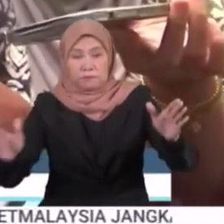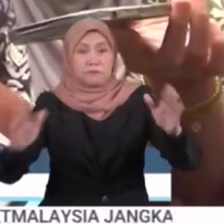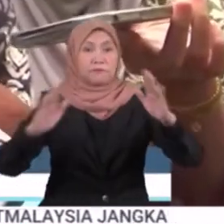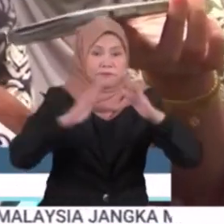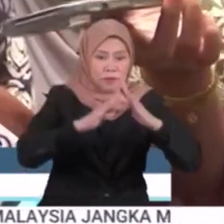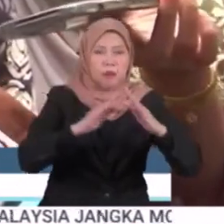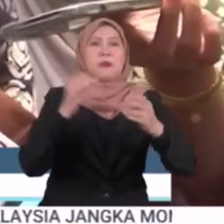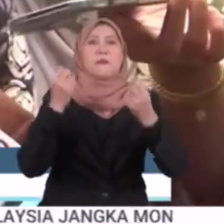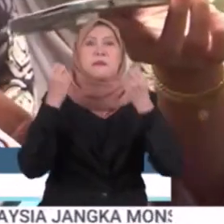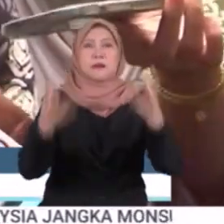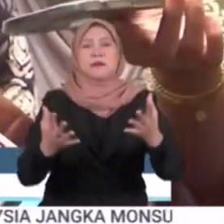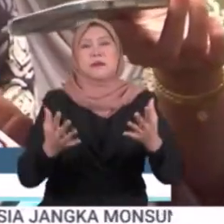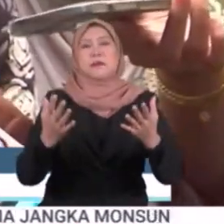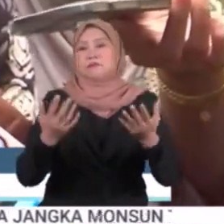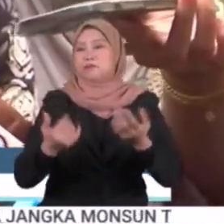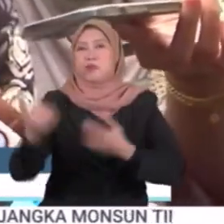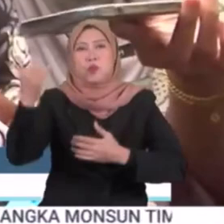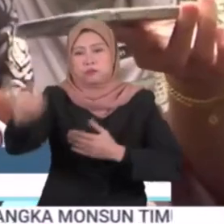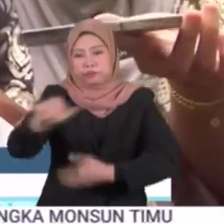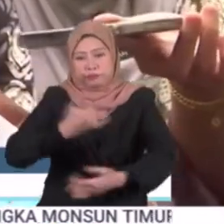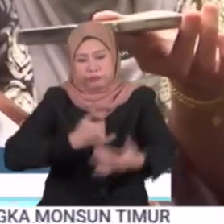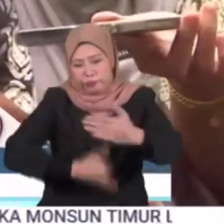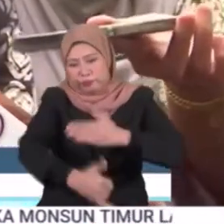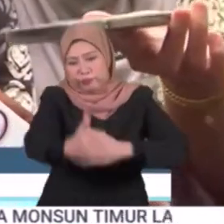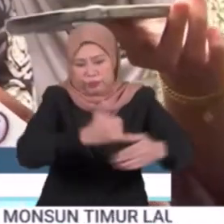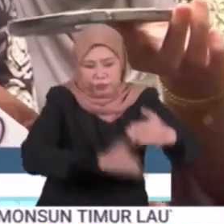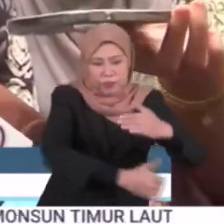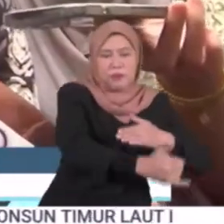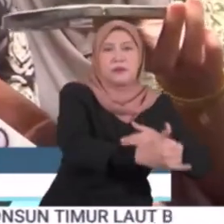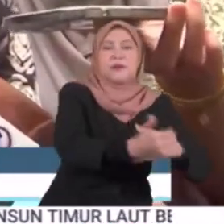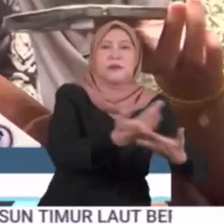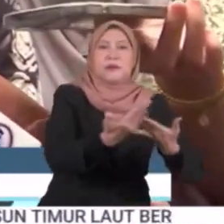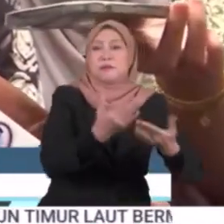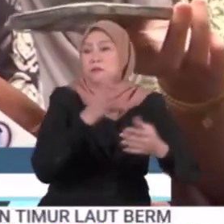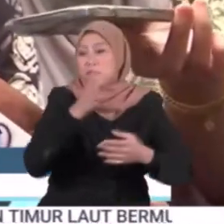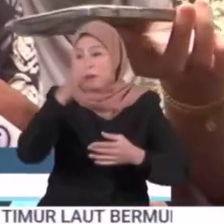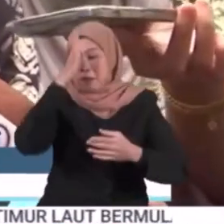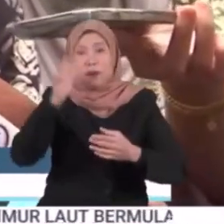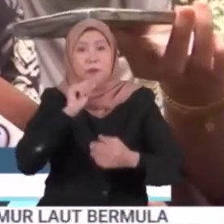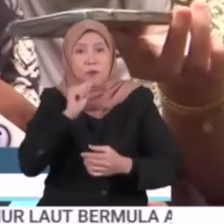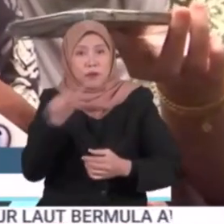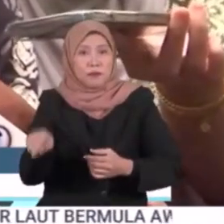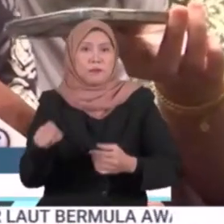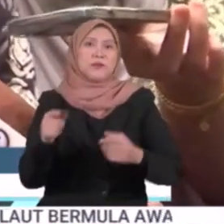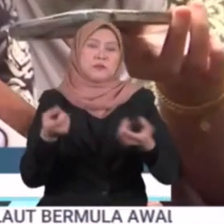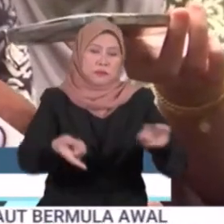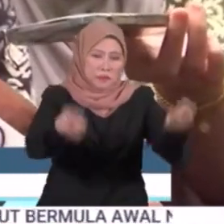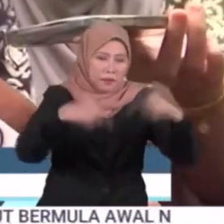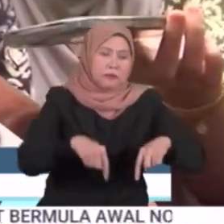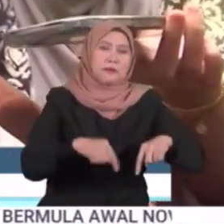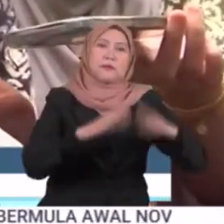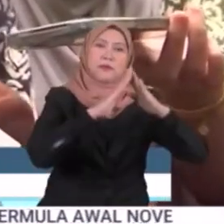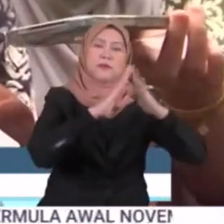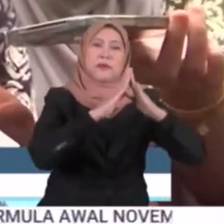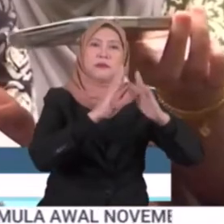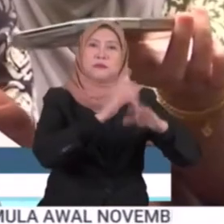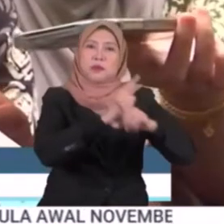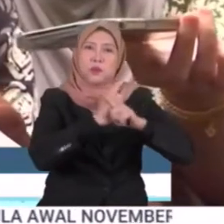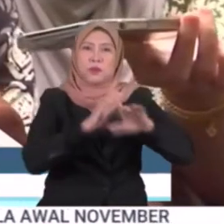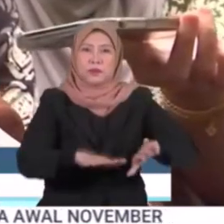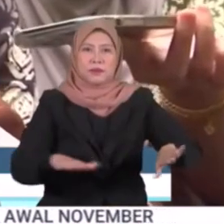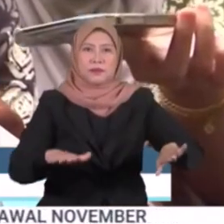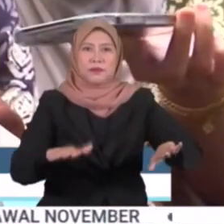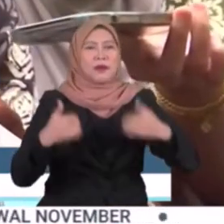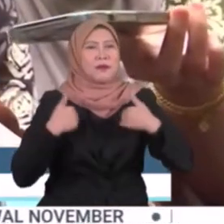menjadi ramai yang bukan ibu bapa pun akan datang. Sebab kita dapat memahami ada tempat-tempat kita ada orang